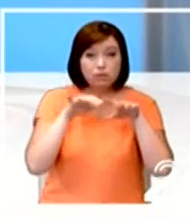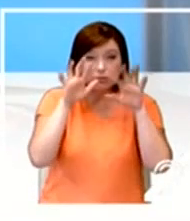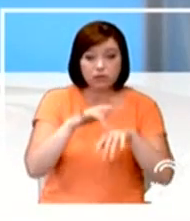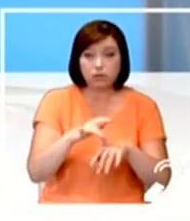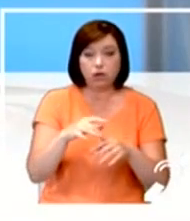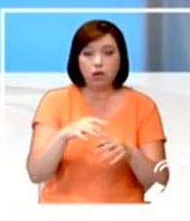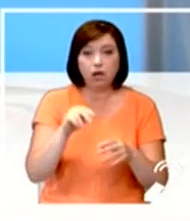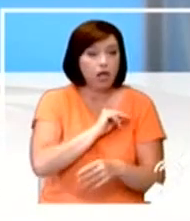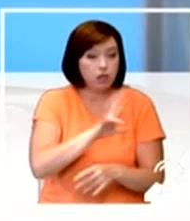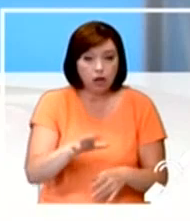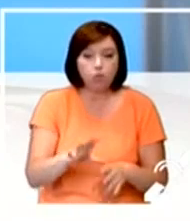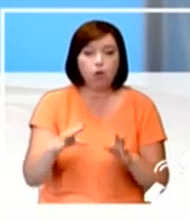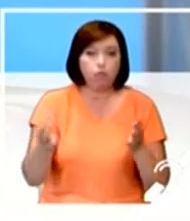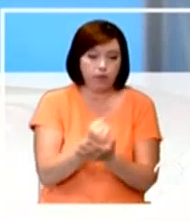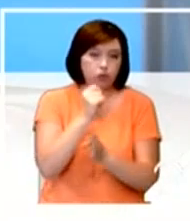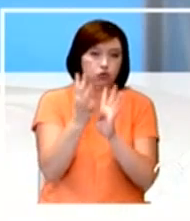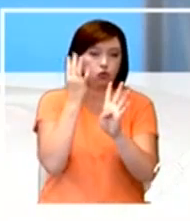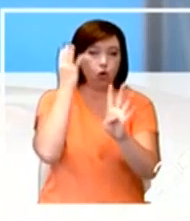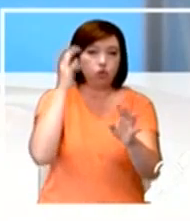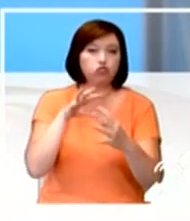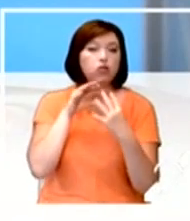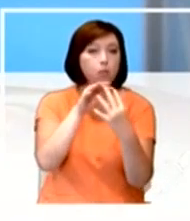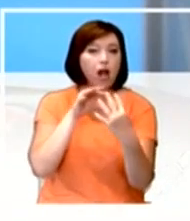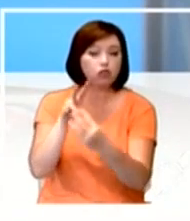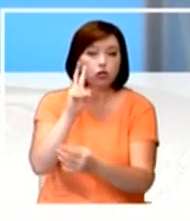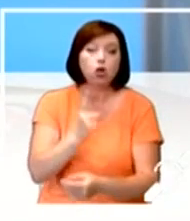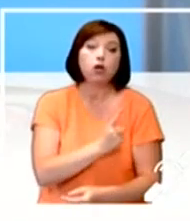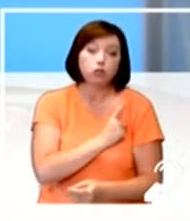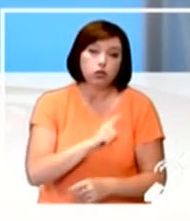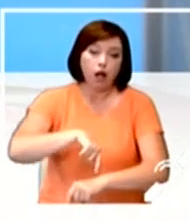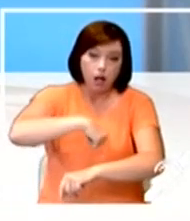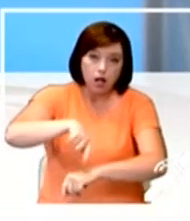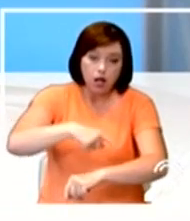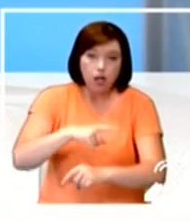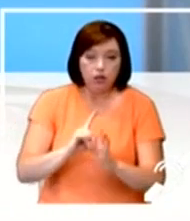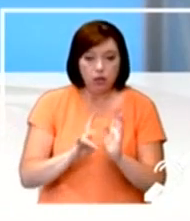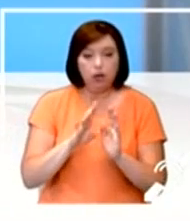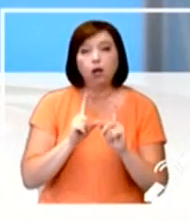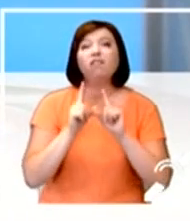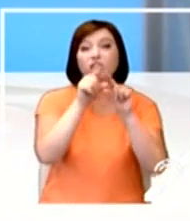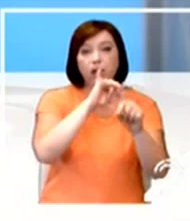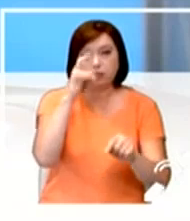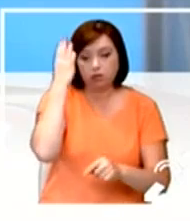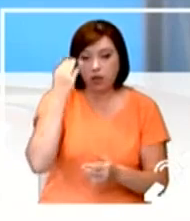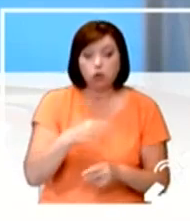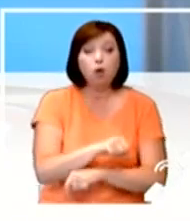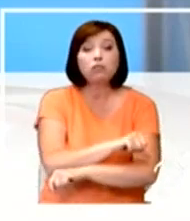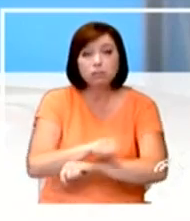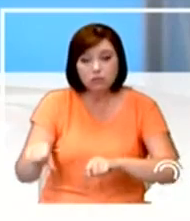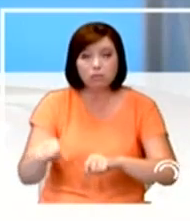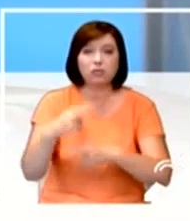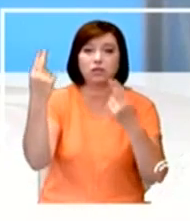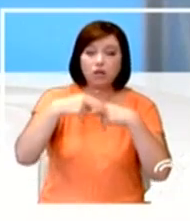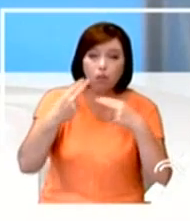nu a mai funcționat, s-au format cozi imense de mașini care au așteptat ore în șir să treacă granița. Poliția de frontieră și